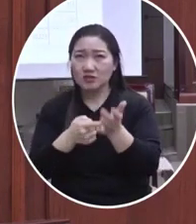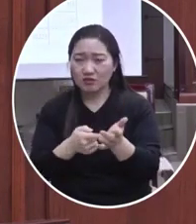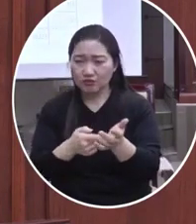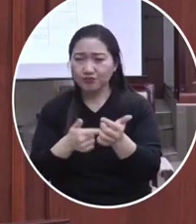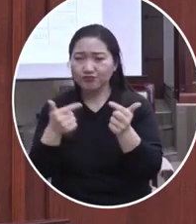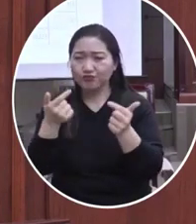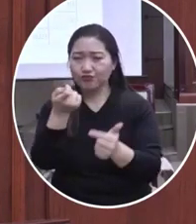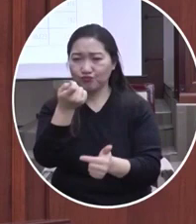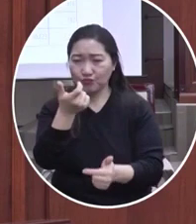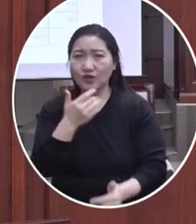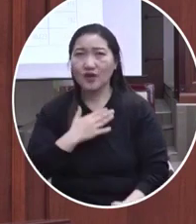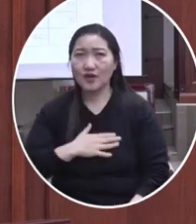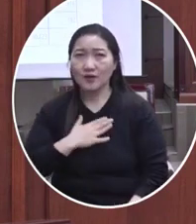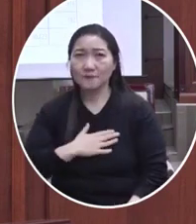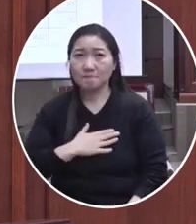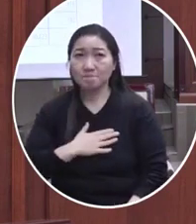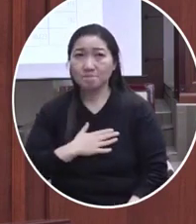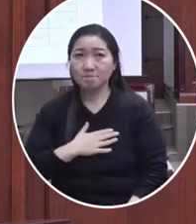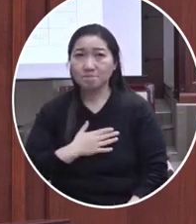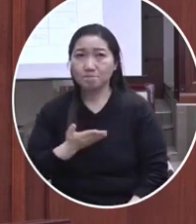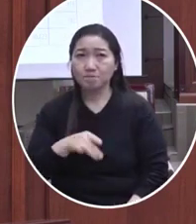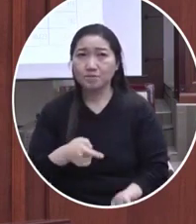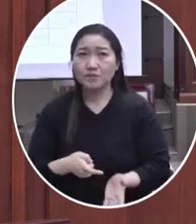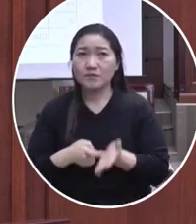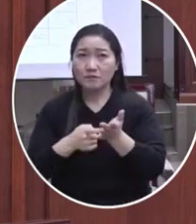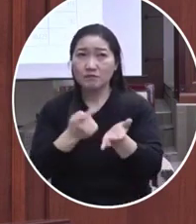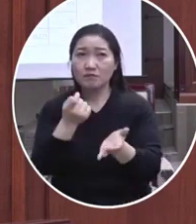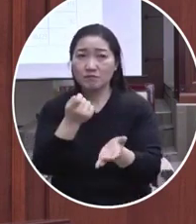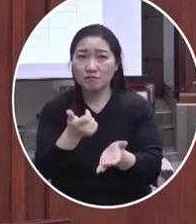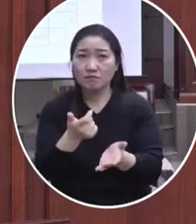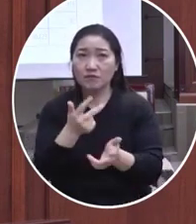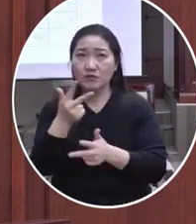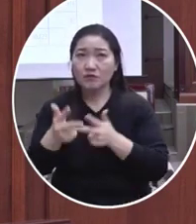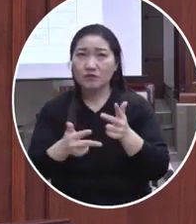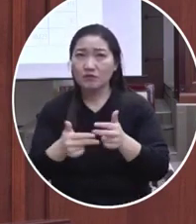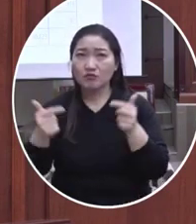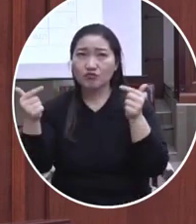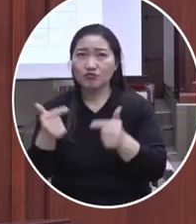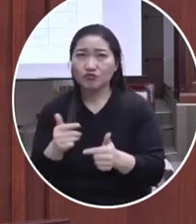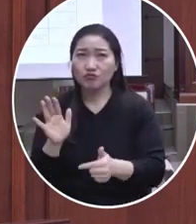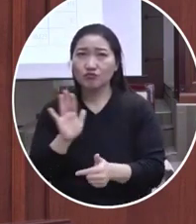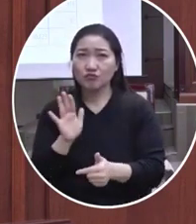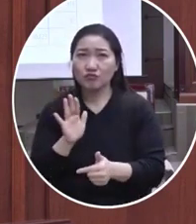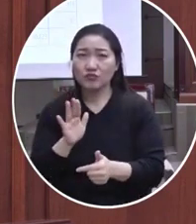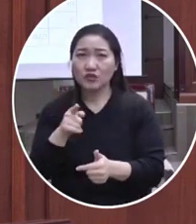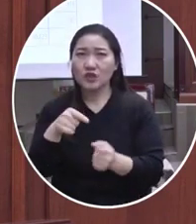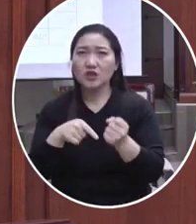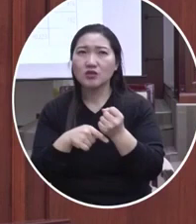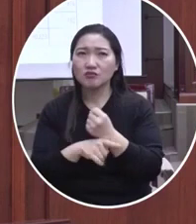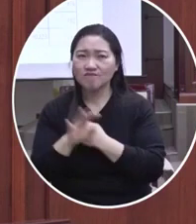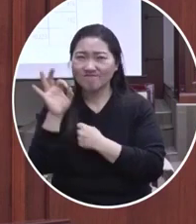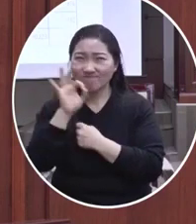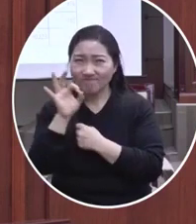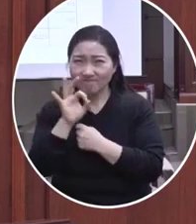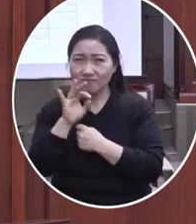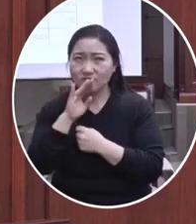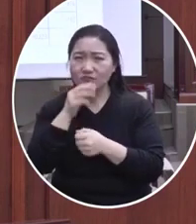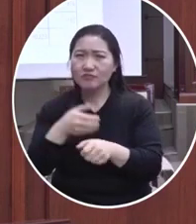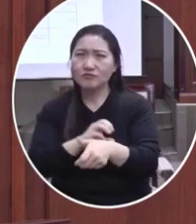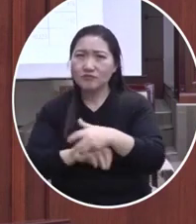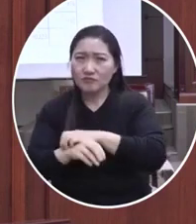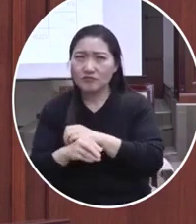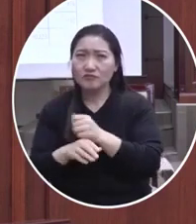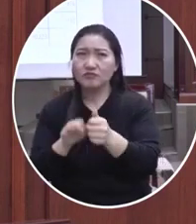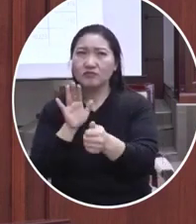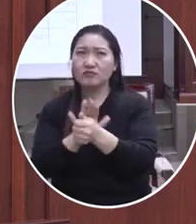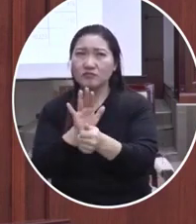저조하다는 것은 본 의원도 잘 알고 있습니다 하지만 신청이 저조하다고 해서 사업을 축소할 것이 아니라 인을 분석해서